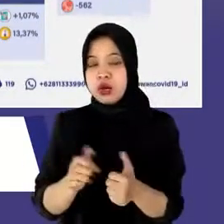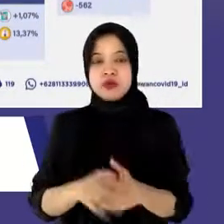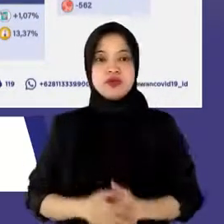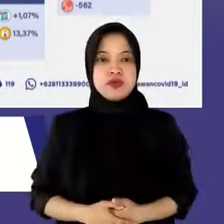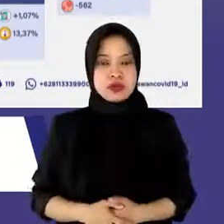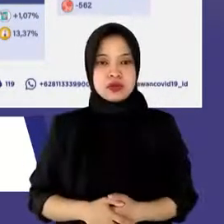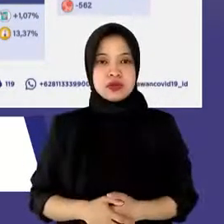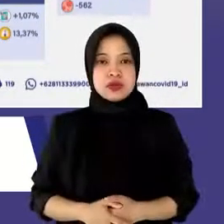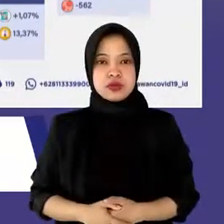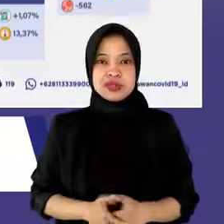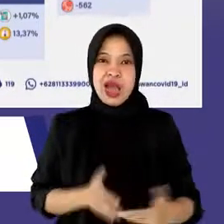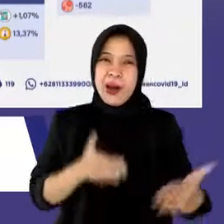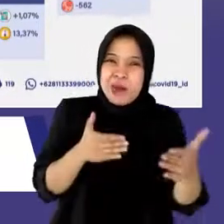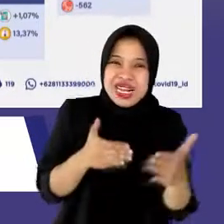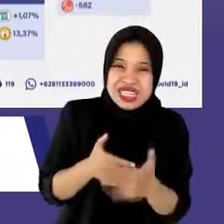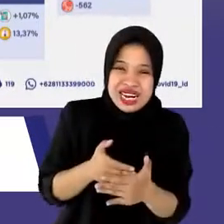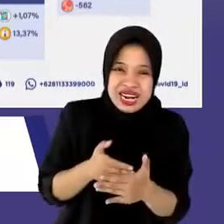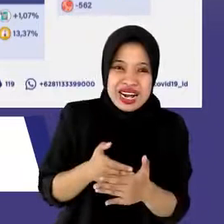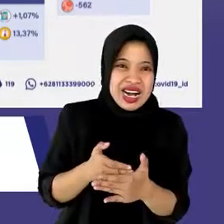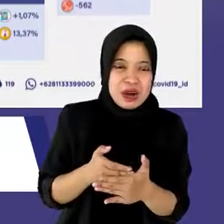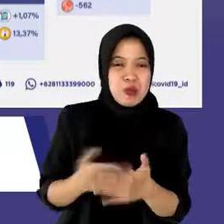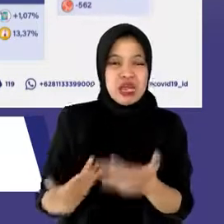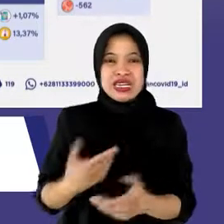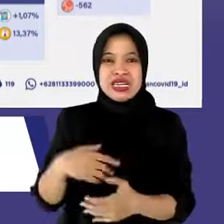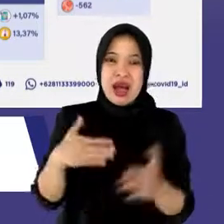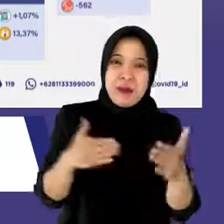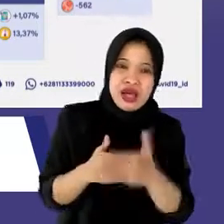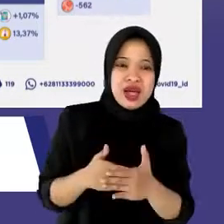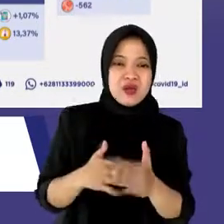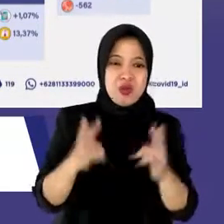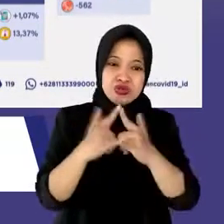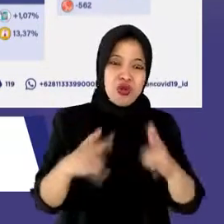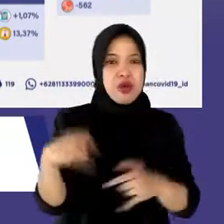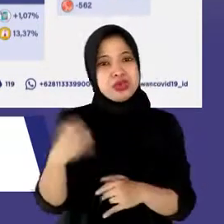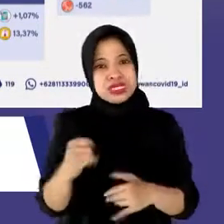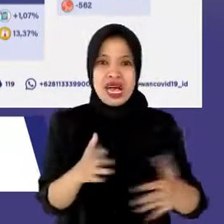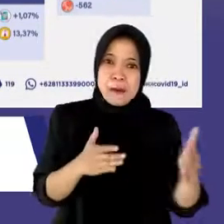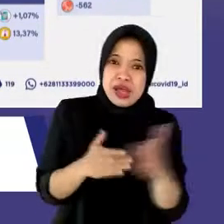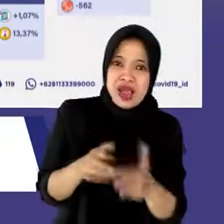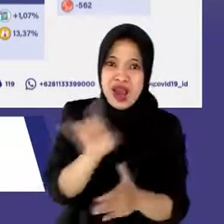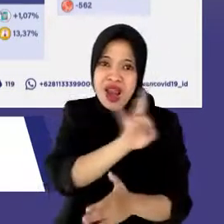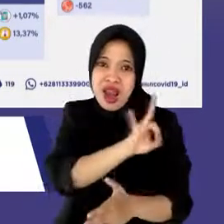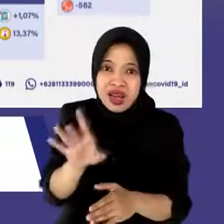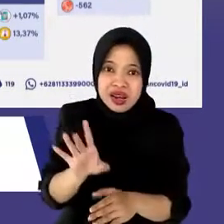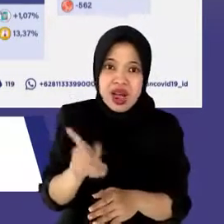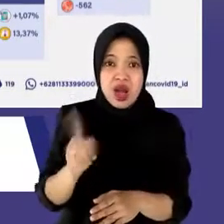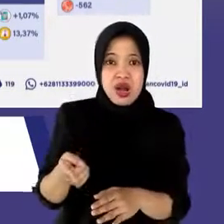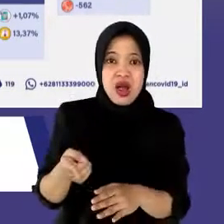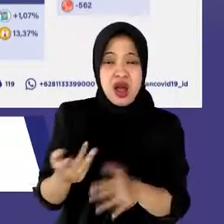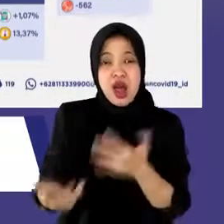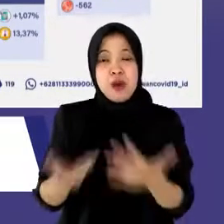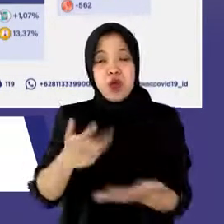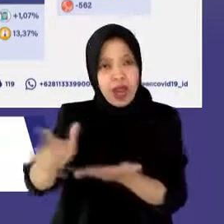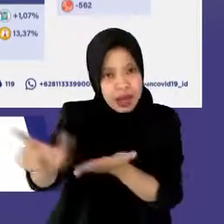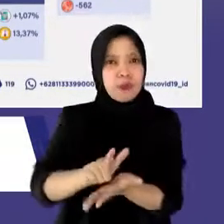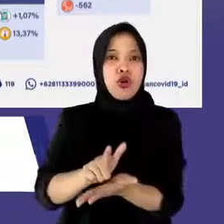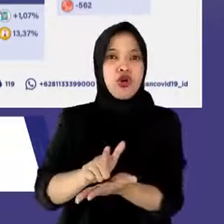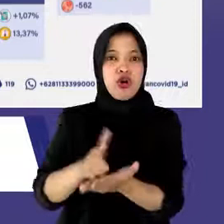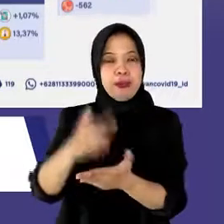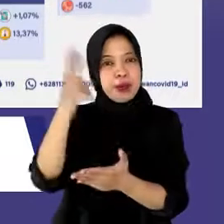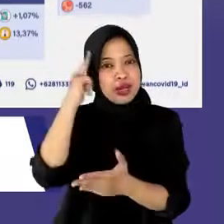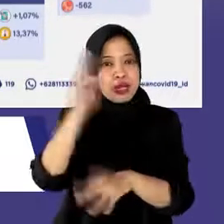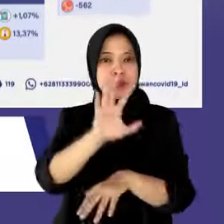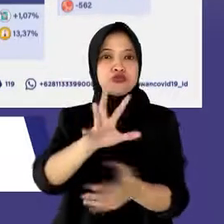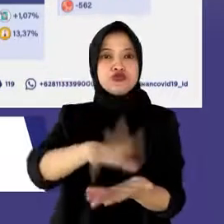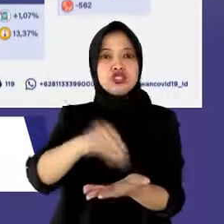jika mengalami kendala dalam melakukan konversi membentuk posko atau kendala lainnya mohon segera menyampaikan kepada